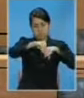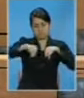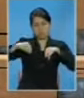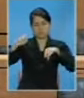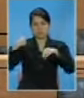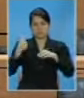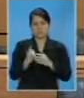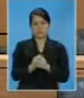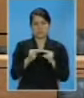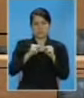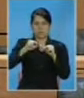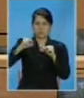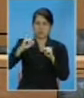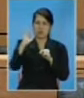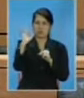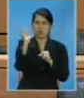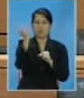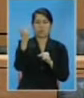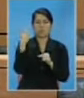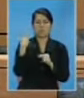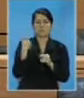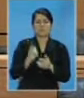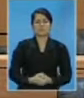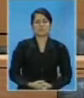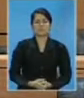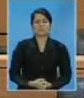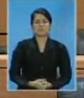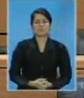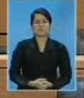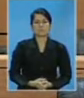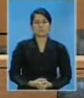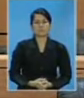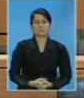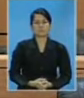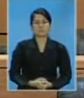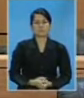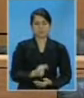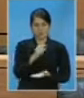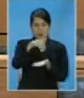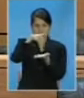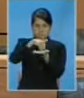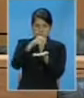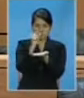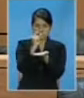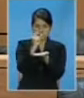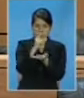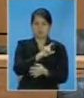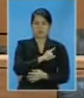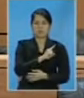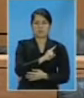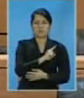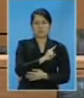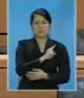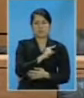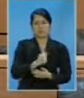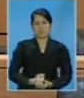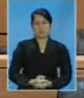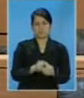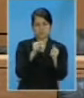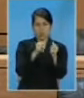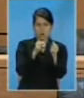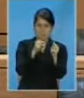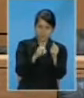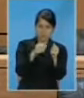ที่สุดในโลกโดยใช้มีศูนย์ในการควบคุมเครือข่ายทุกอำเภอ